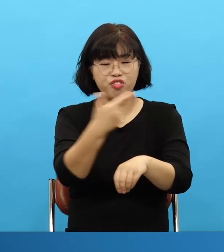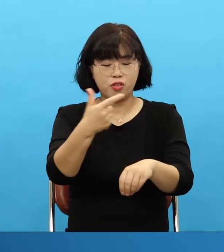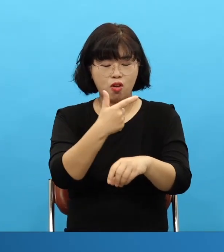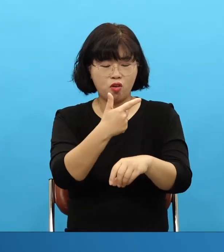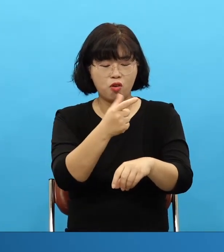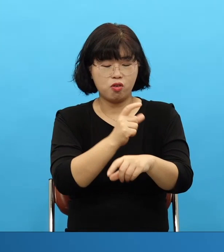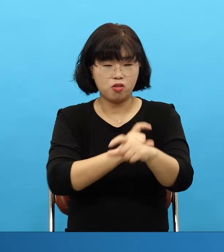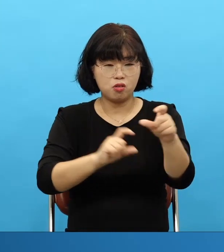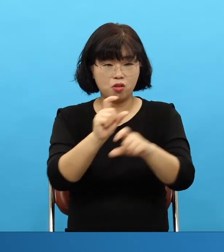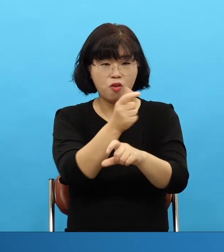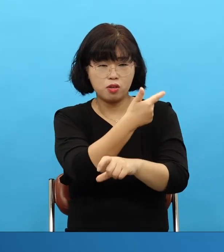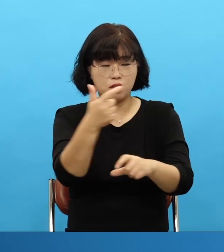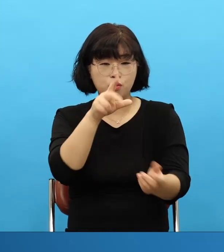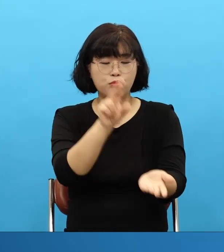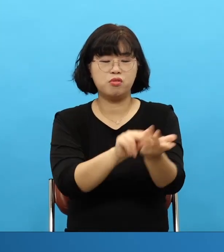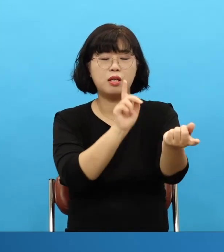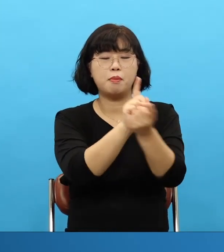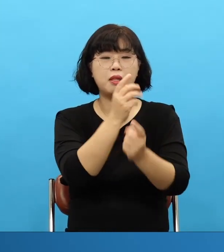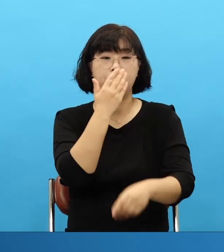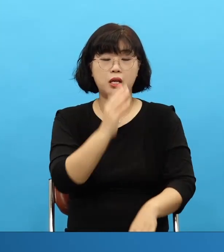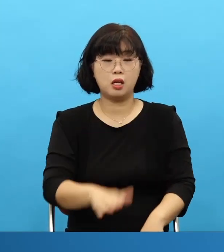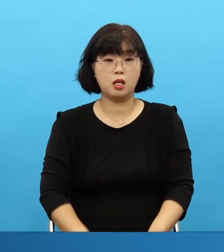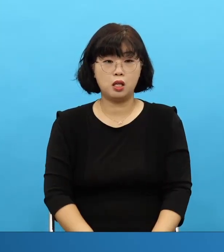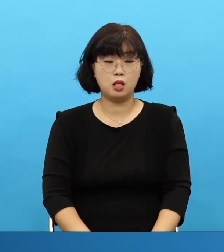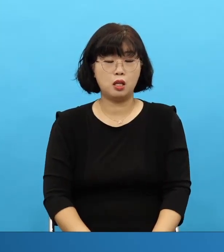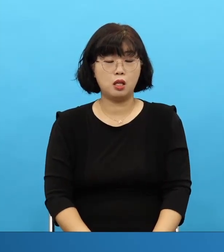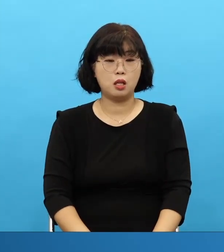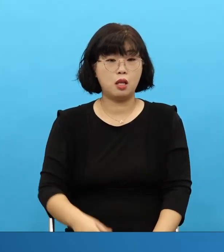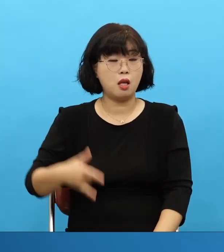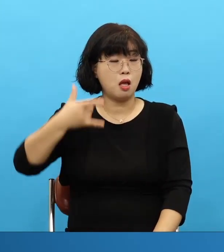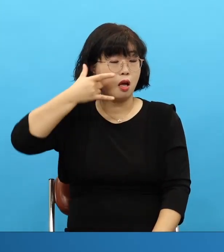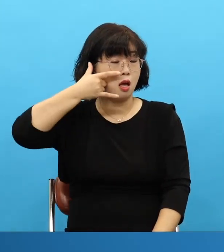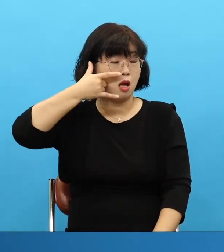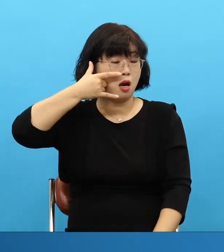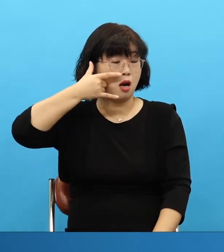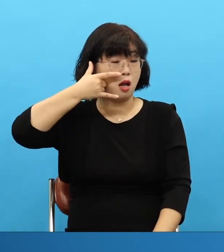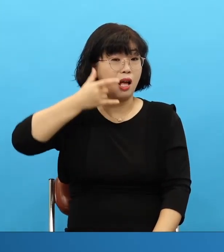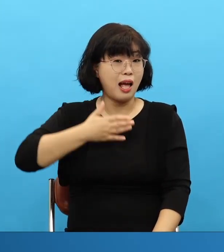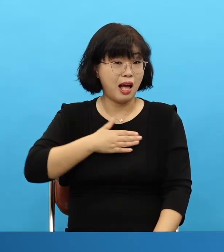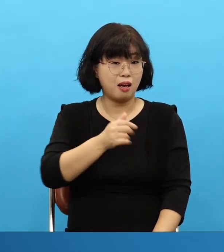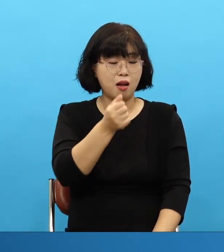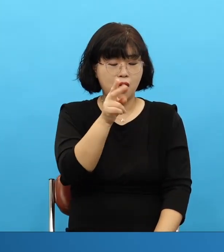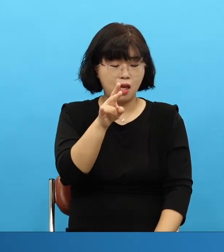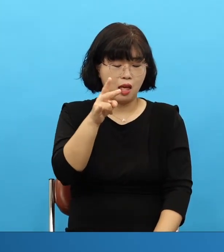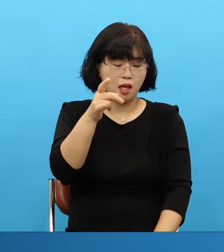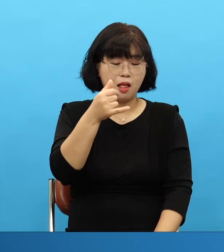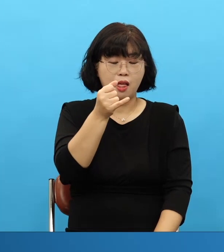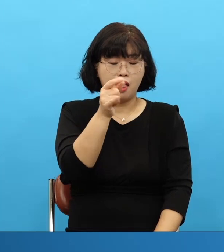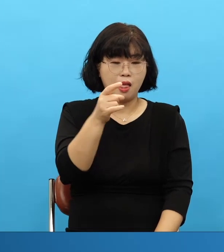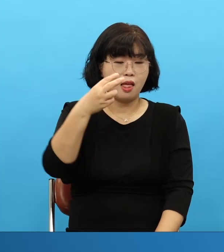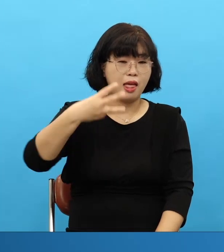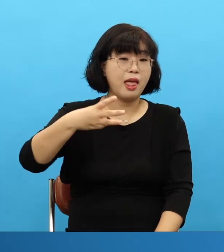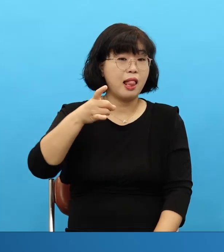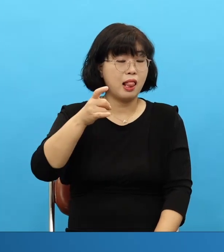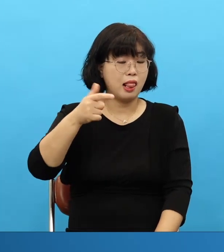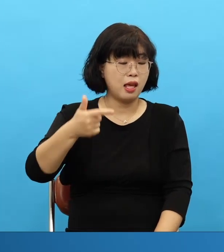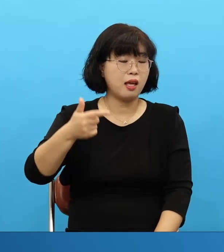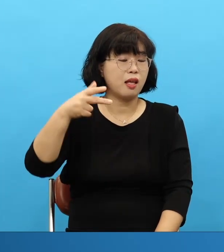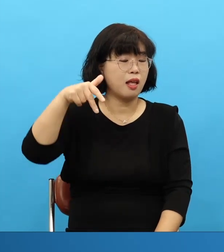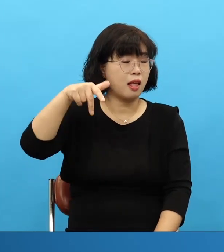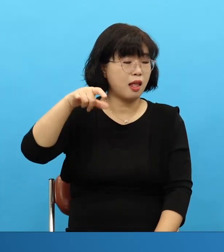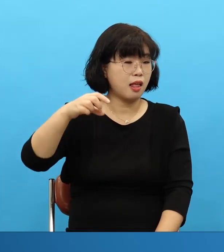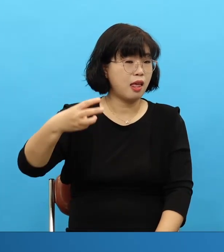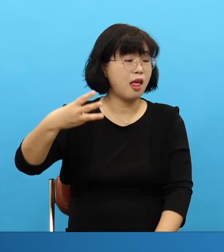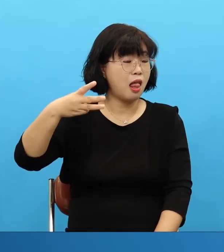tremendous problems. 헬런 켈러의 제일 문제는 자신이 아니고 그 부모였잖아요. The biggest problem for Helen Keller was not herself, it